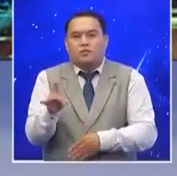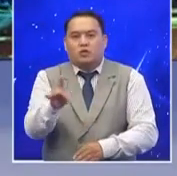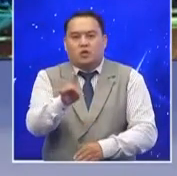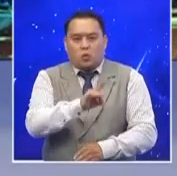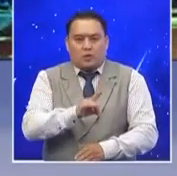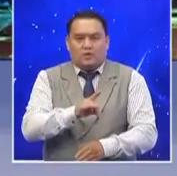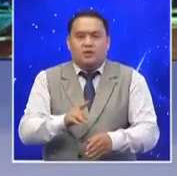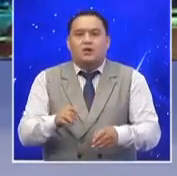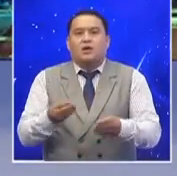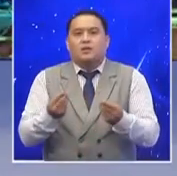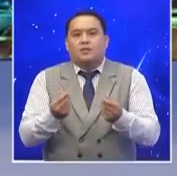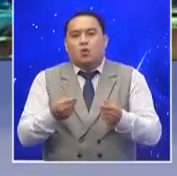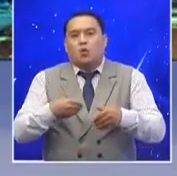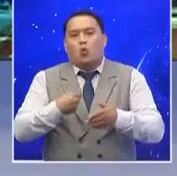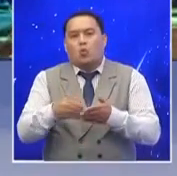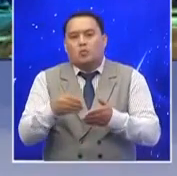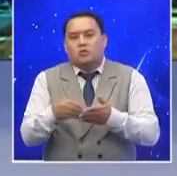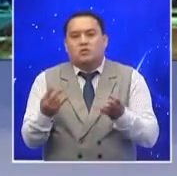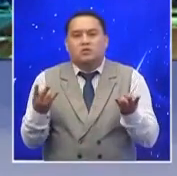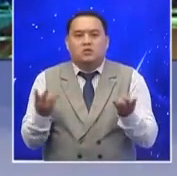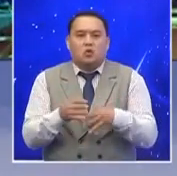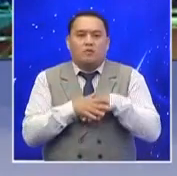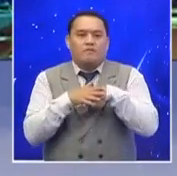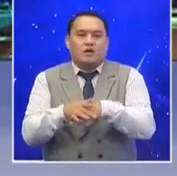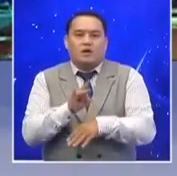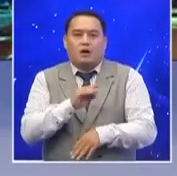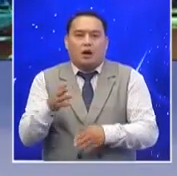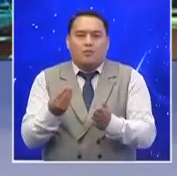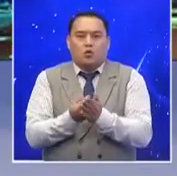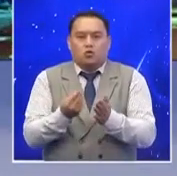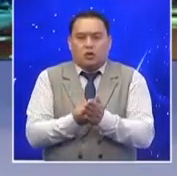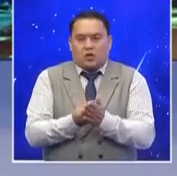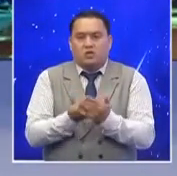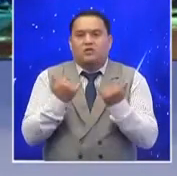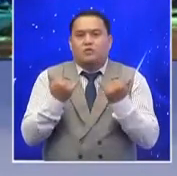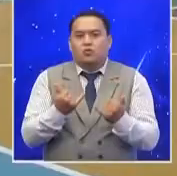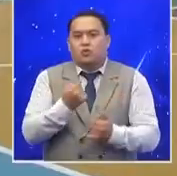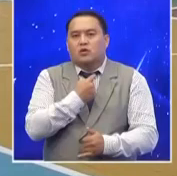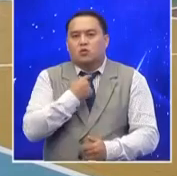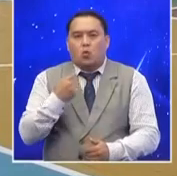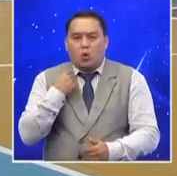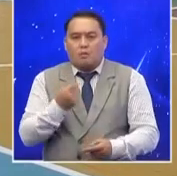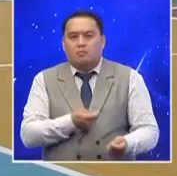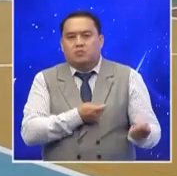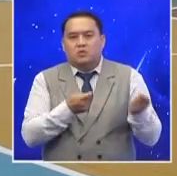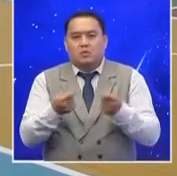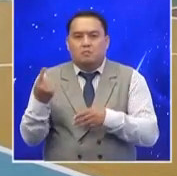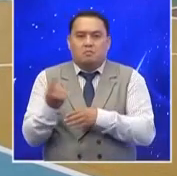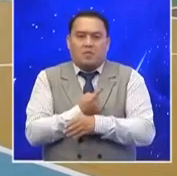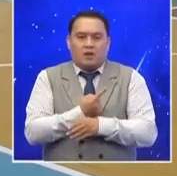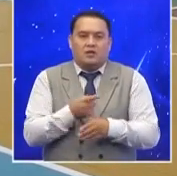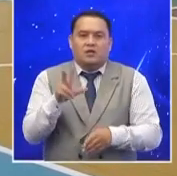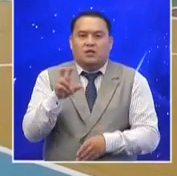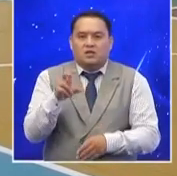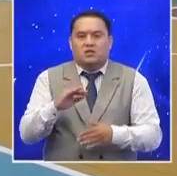региону. Средства на приобретение необходимой техники выделены из республиканского бюджета. Уже сегодня в областной центр прибыла первая партия